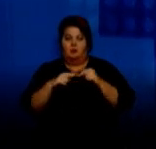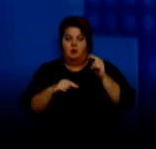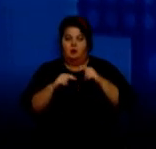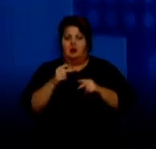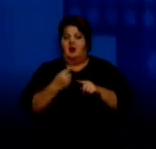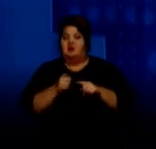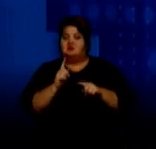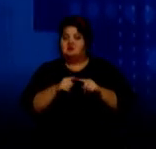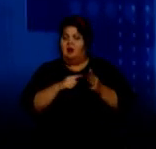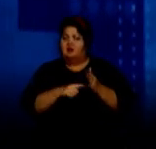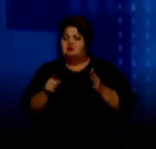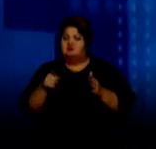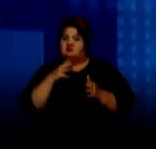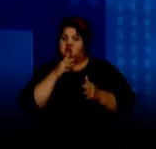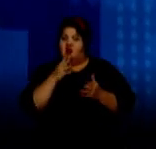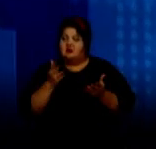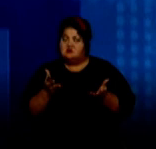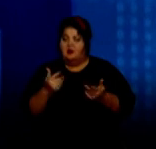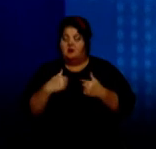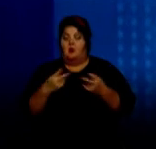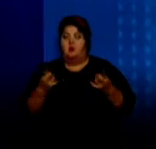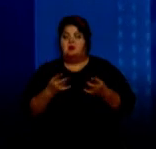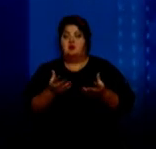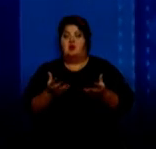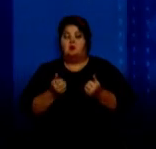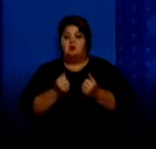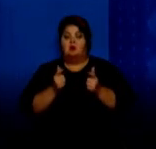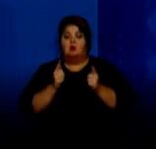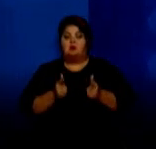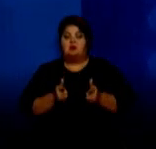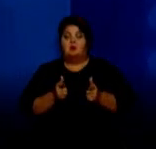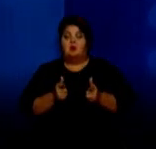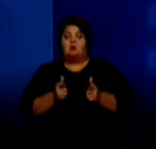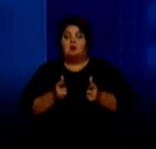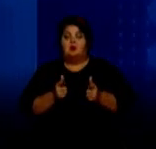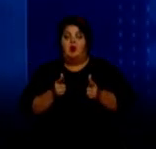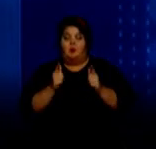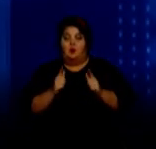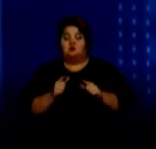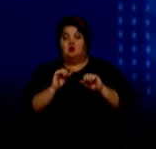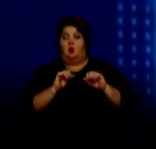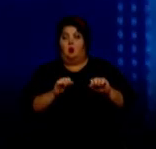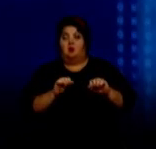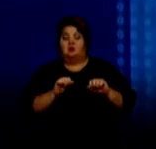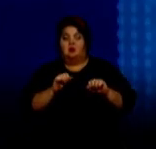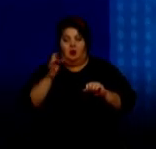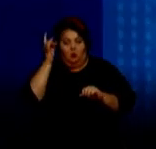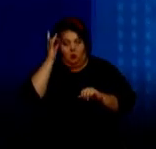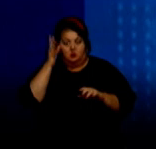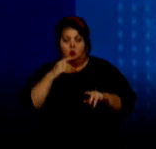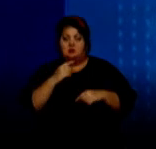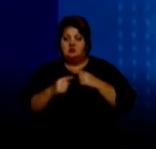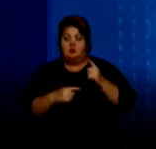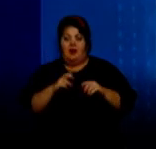час. Потім нам потрібно отримати погодження в органі охорони культурної спадщини, тобто в міністерстві, і в державній